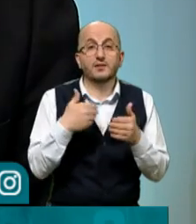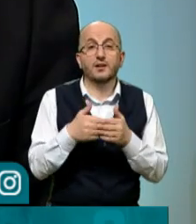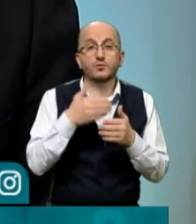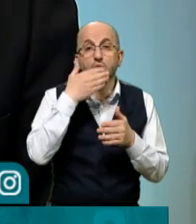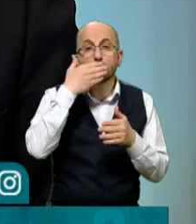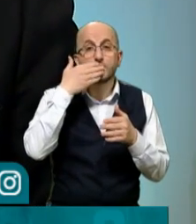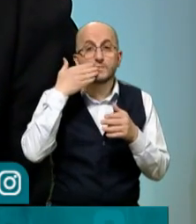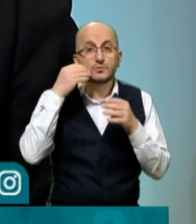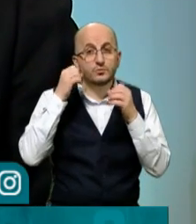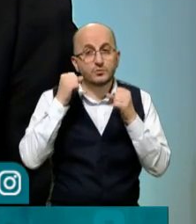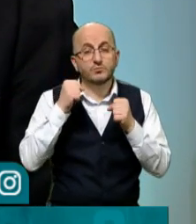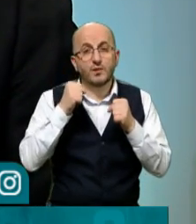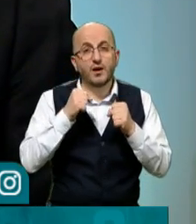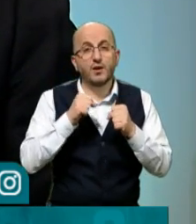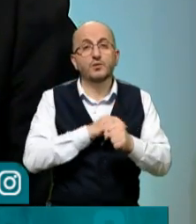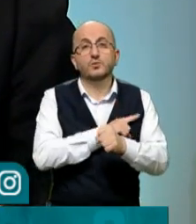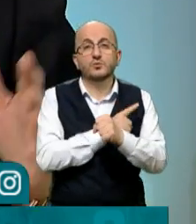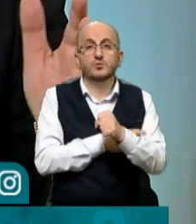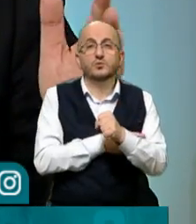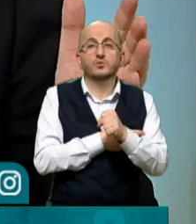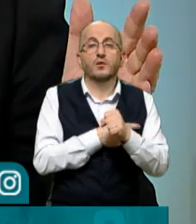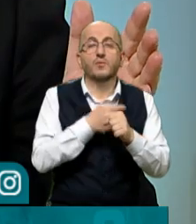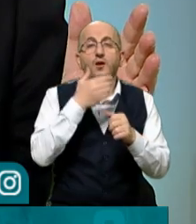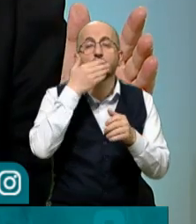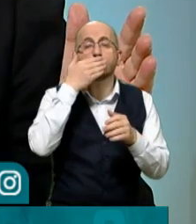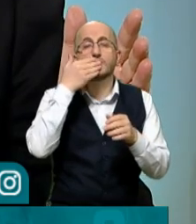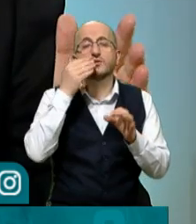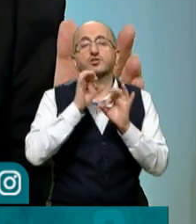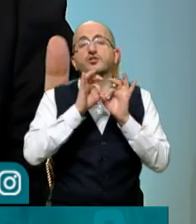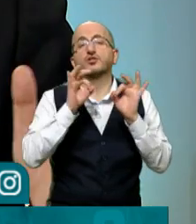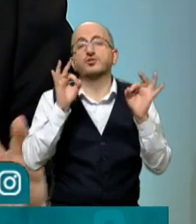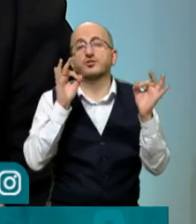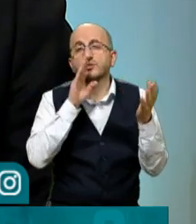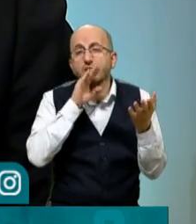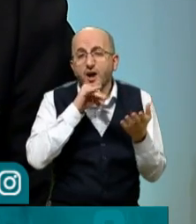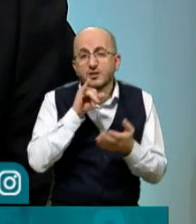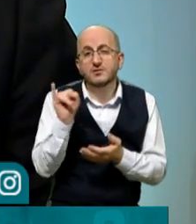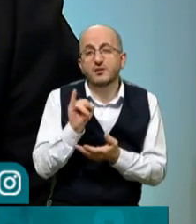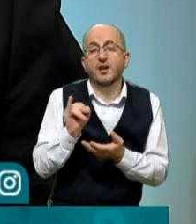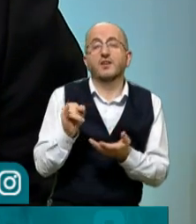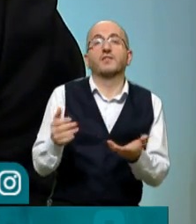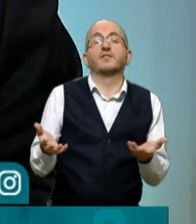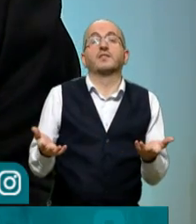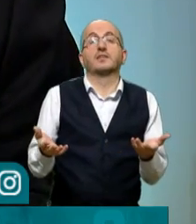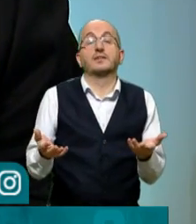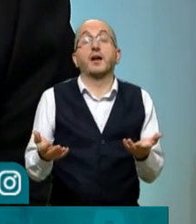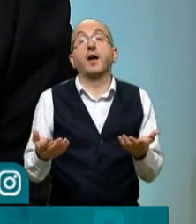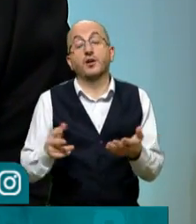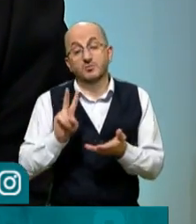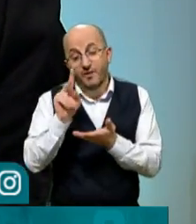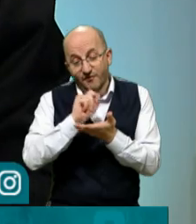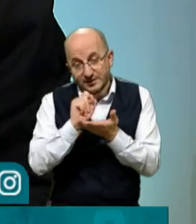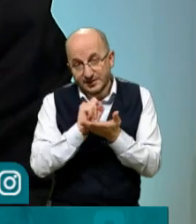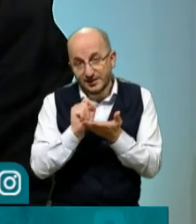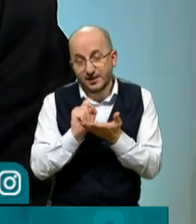Oruç tutmam. Ha baktı ki oruç tamamıyla tutmaktan aciz. Oruç tutmaktan tamamıyla aciz. O zaman da vasiyet eder